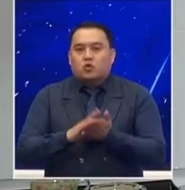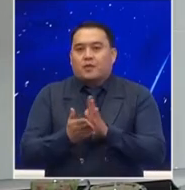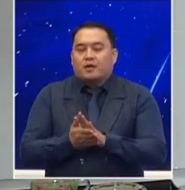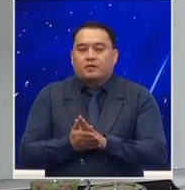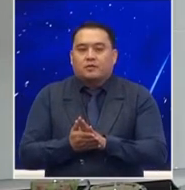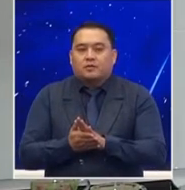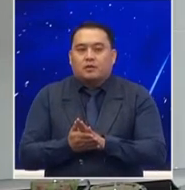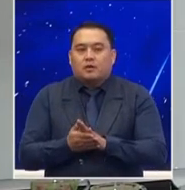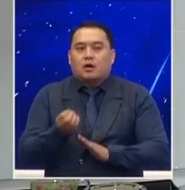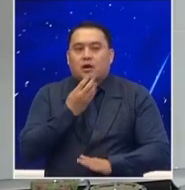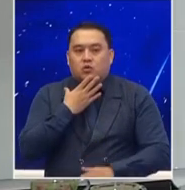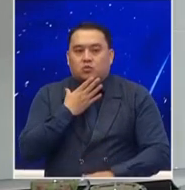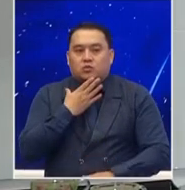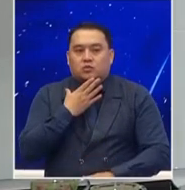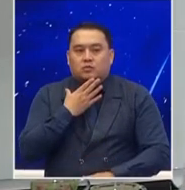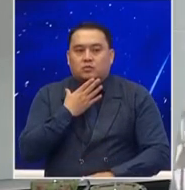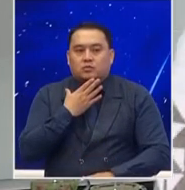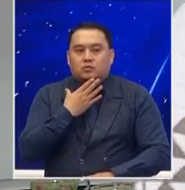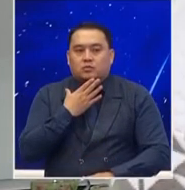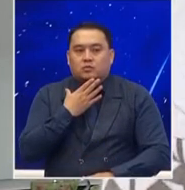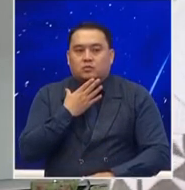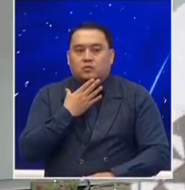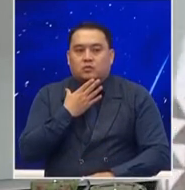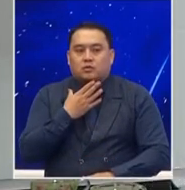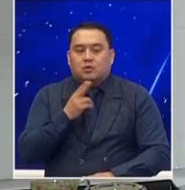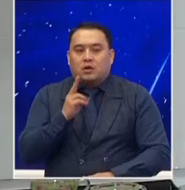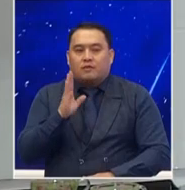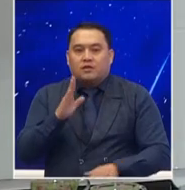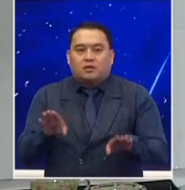условиях, в хороших, считать, что это квартира одна